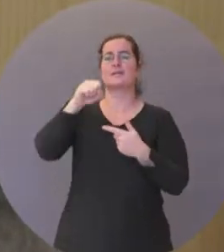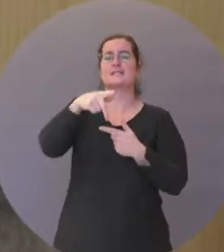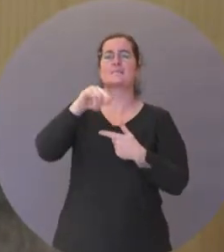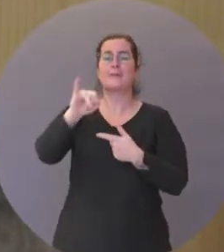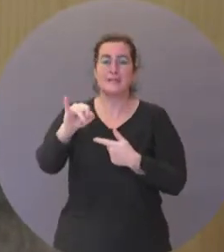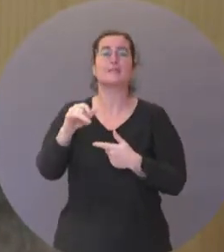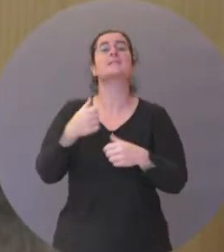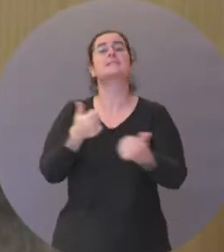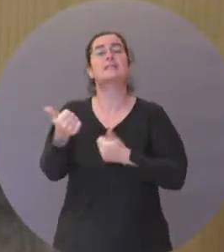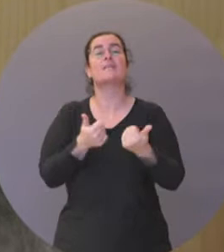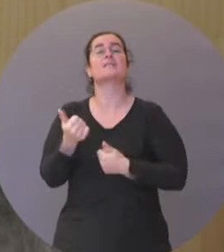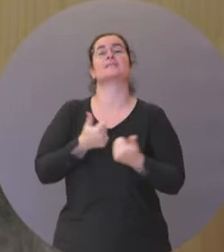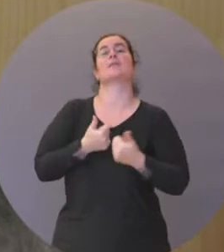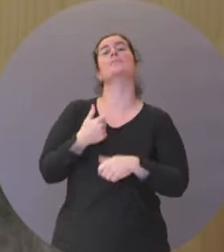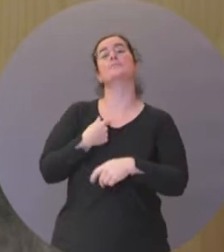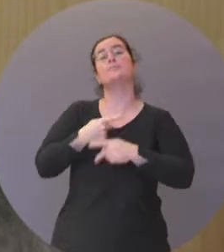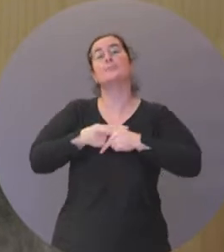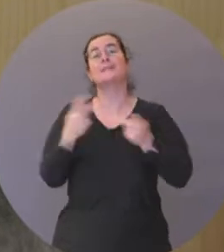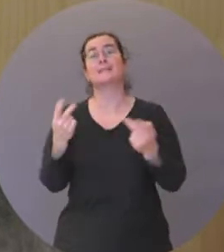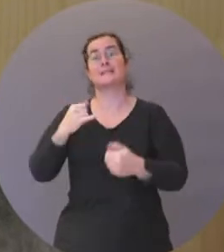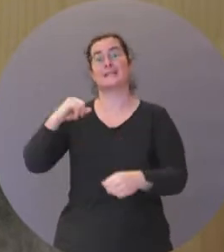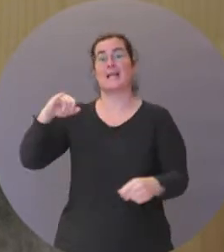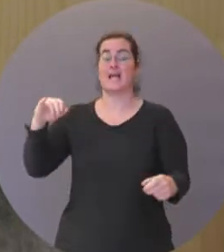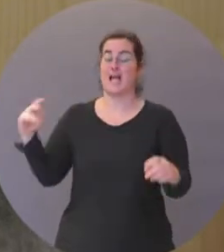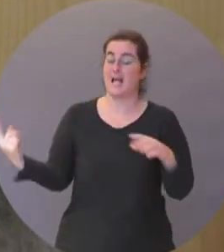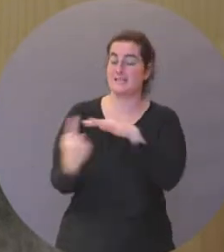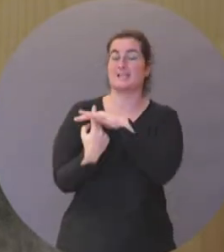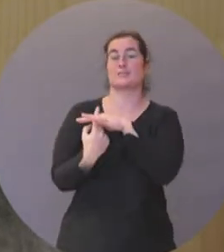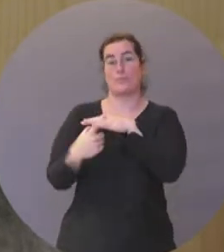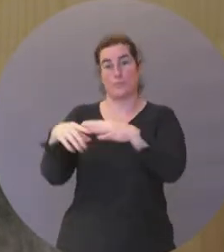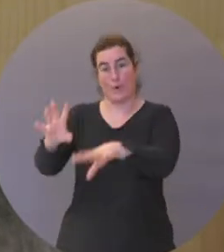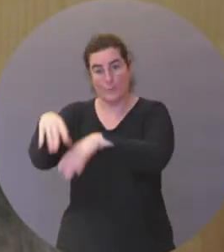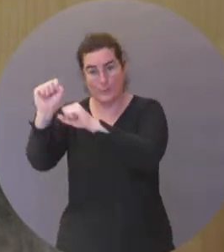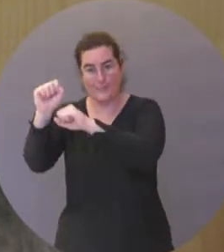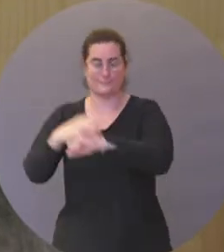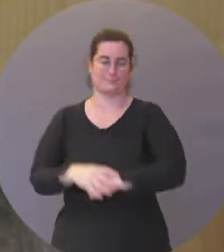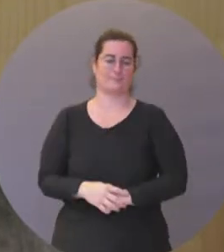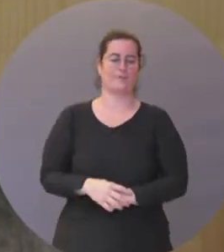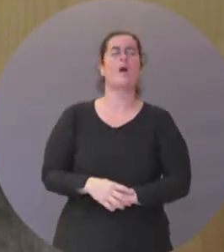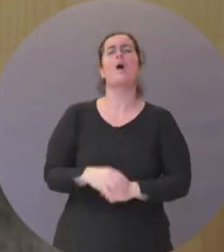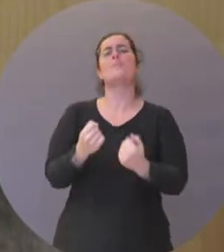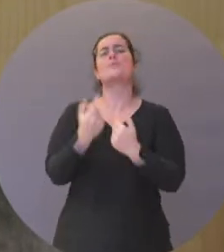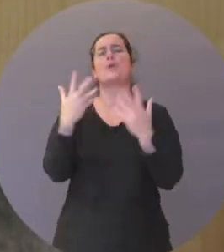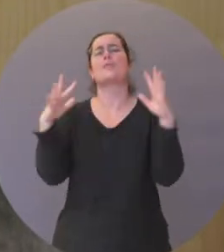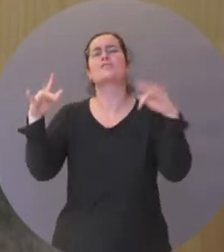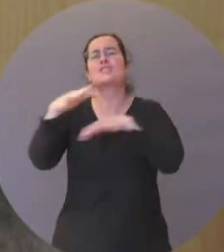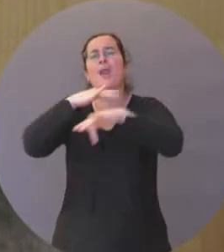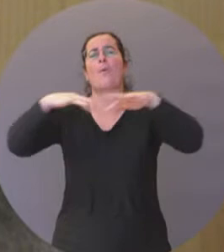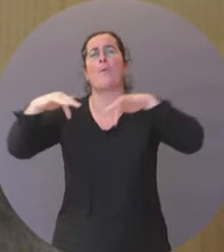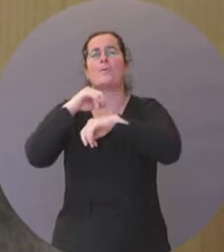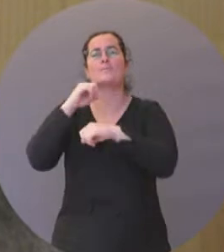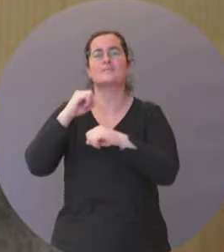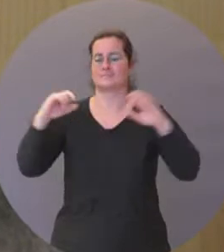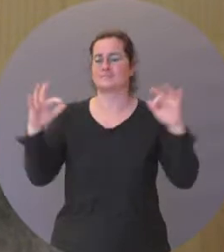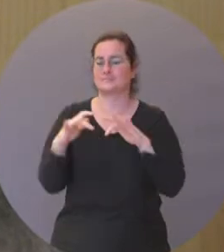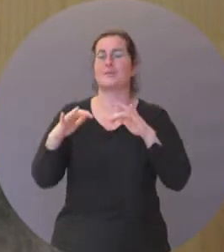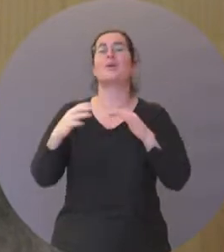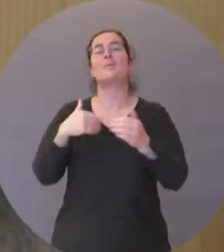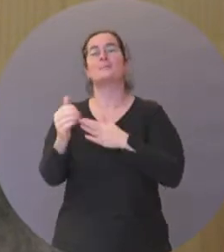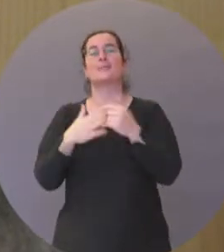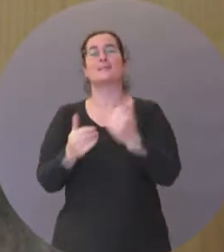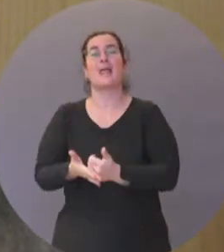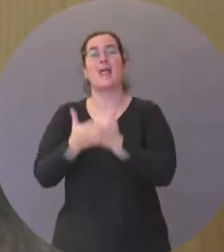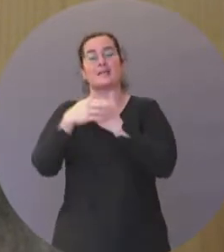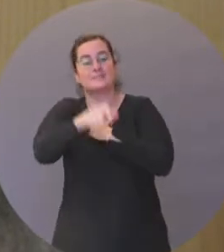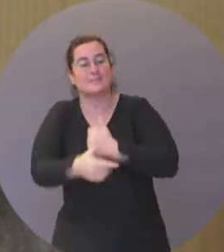public de l'insertion et de l'emploi après la participation à de nombreux salons et événements pour promouvoir en particulier les métiers de l'aide à